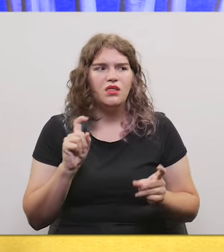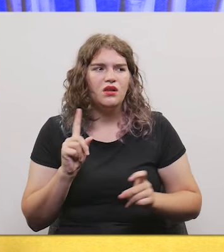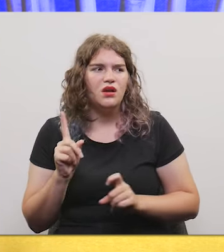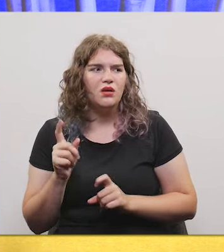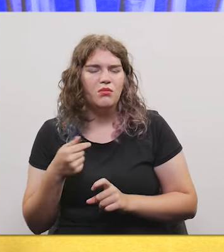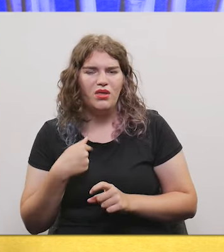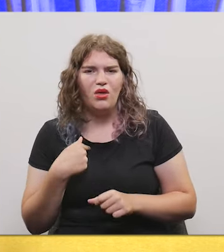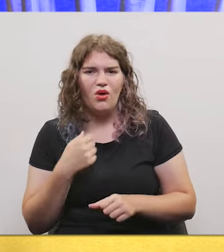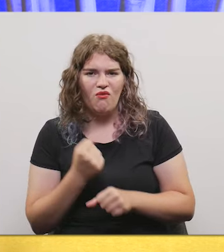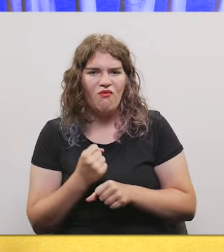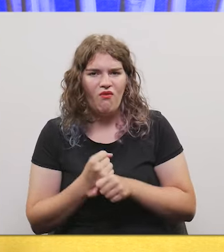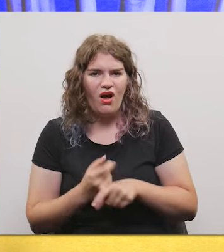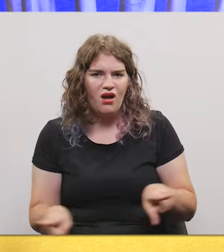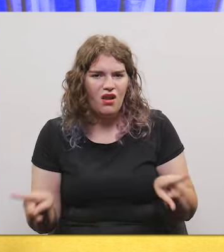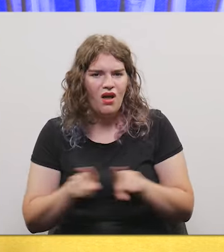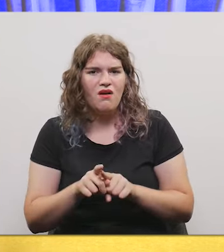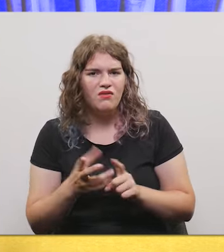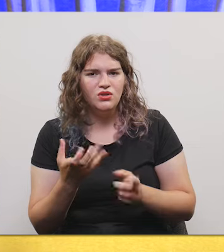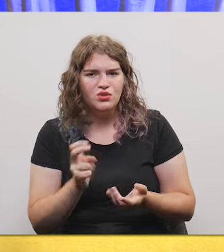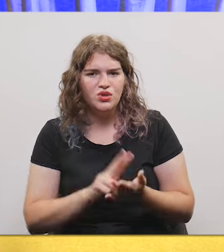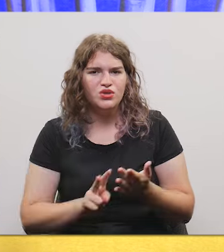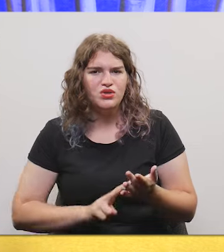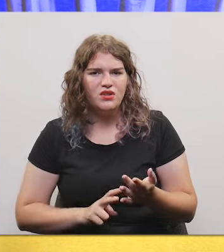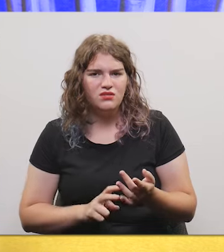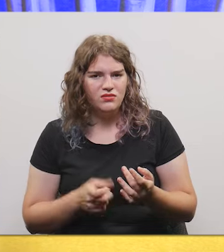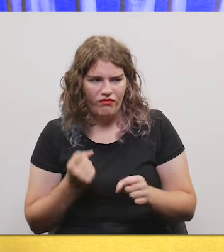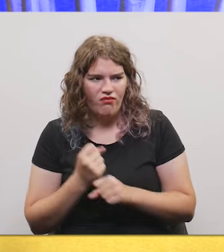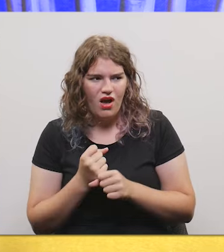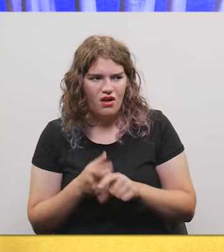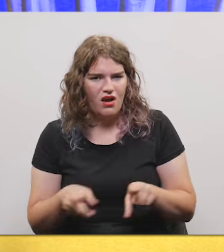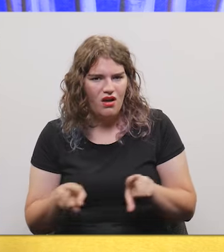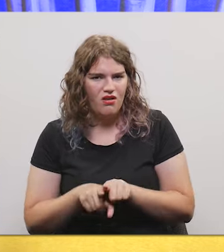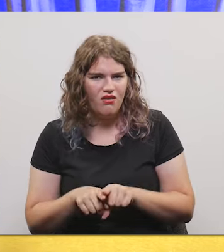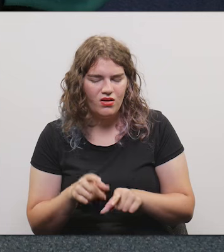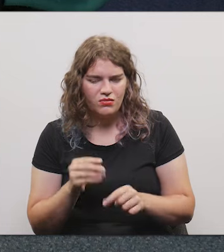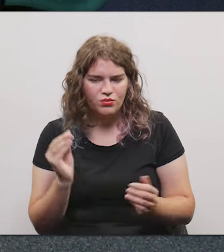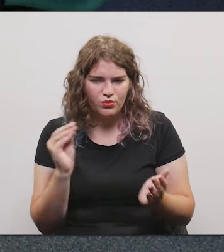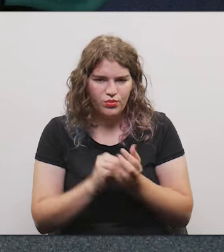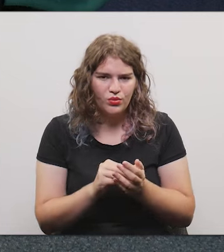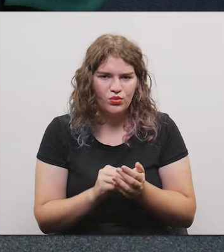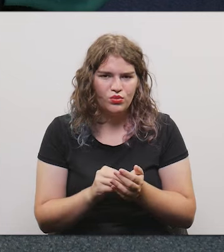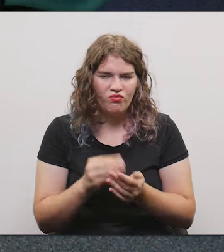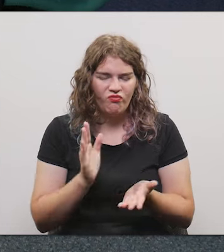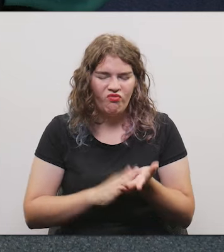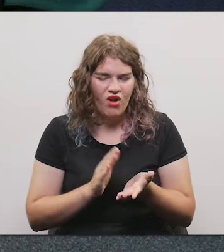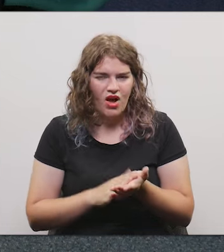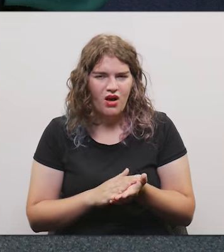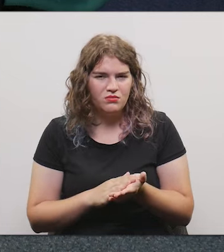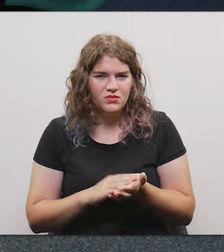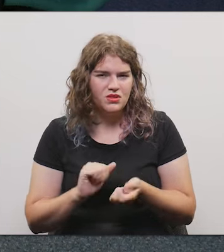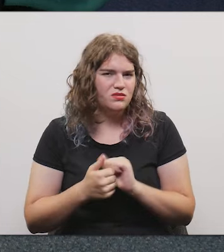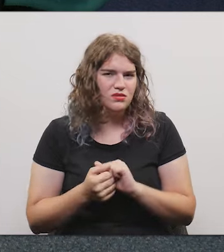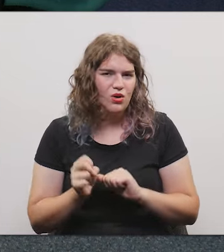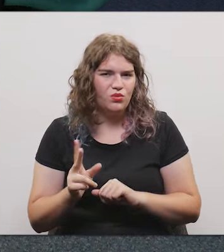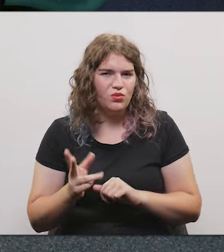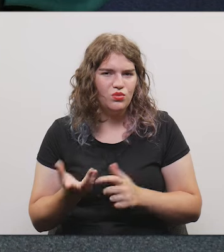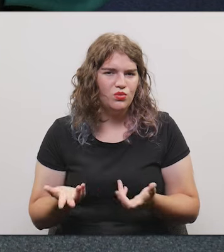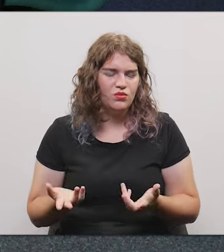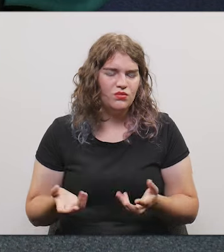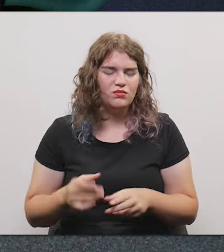întreb, oare eu fac ce citesc, trăiesc după ce citesc? Pun în aplicație ce